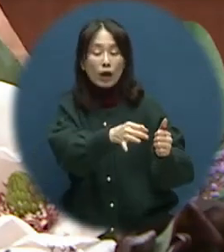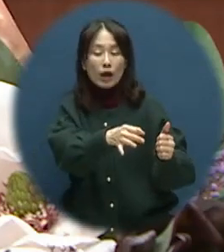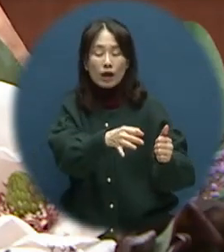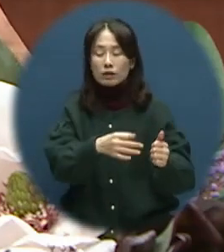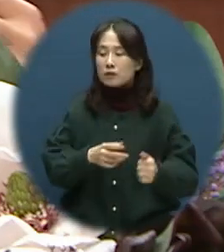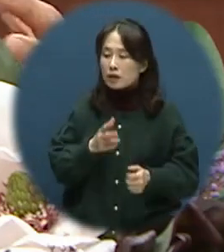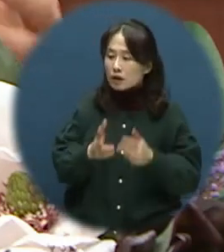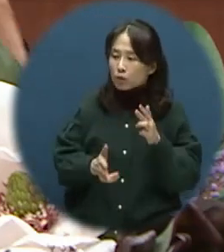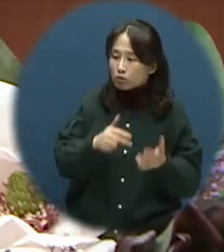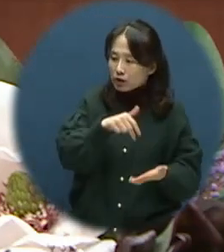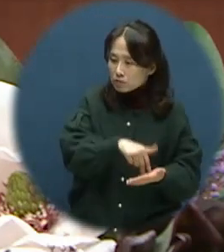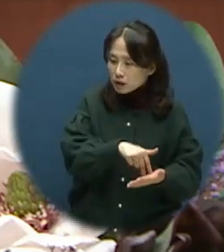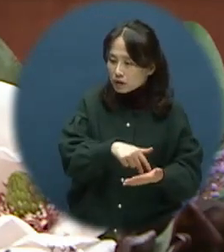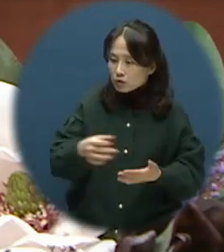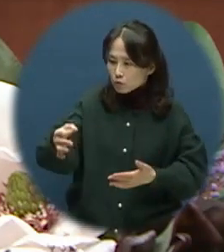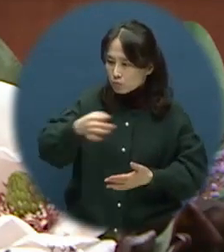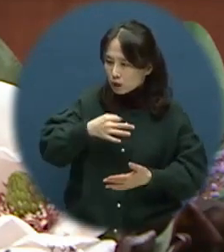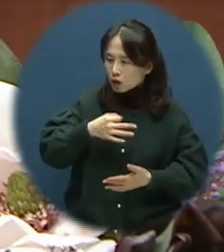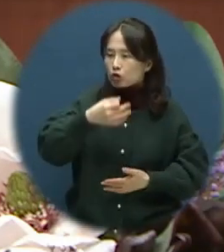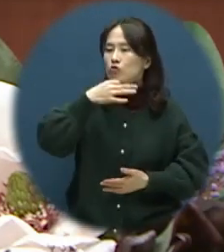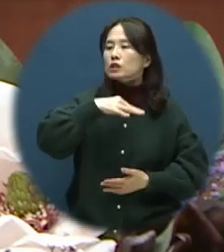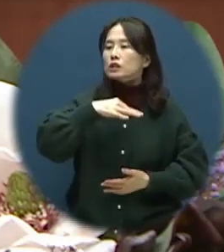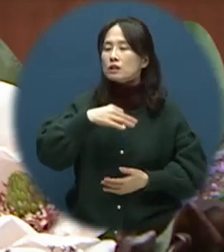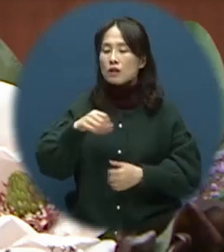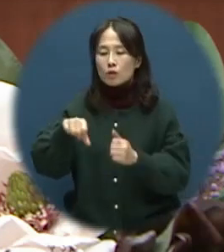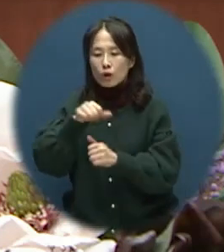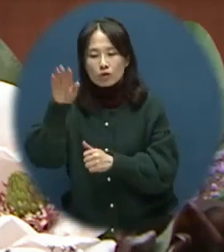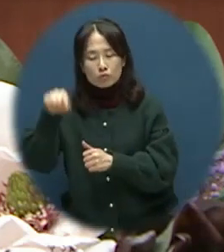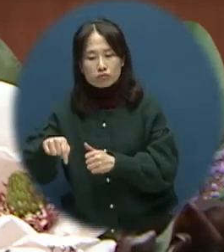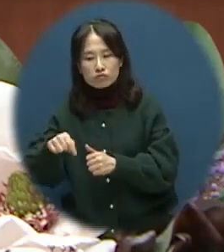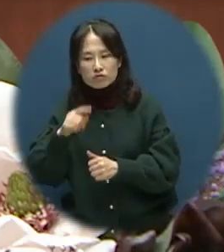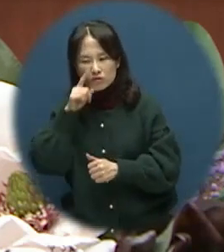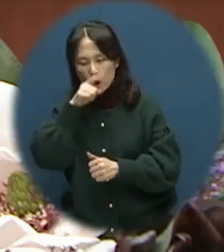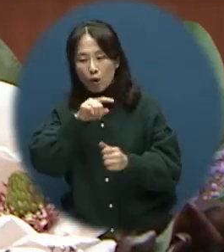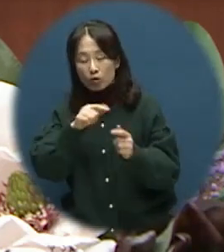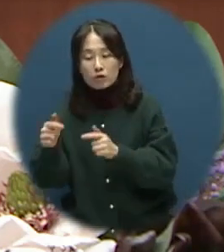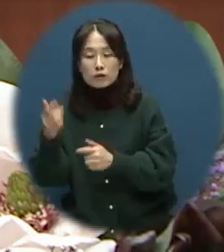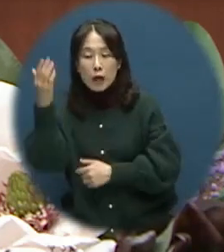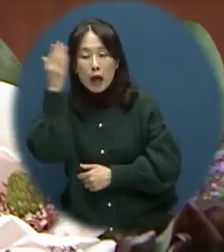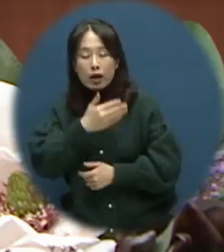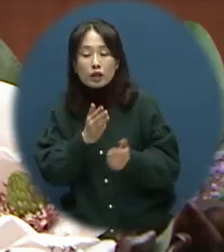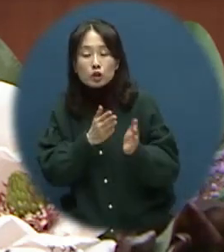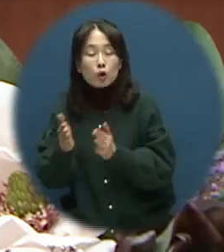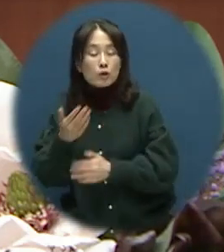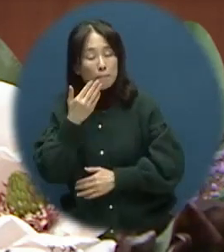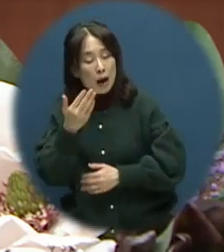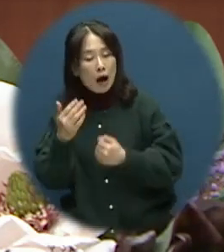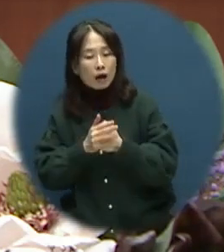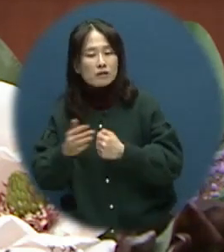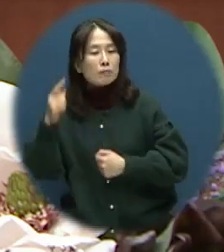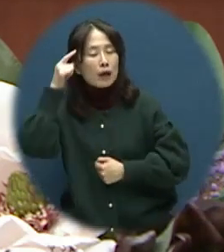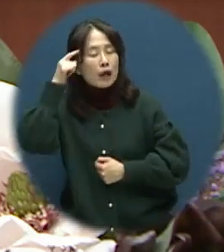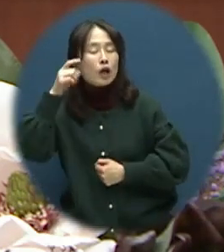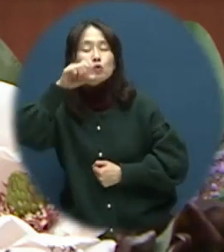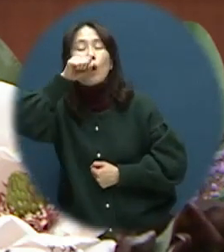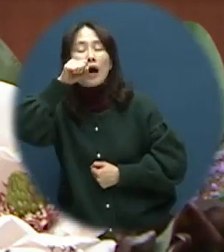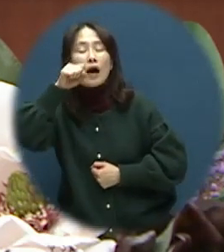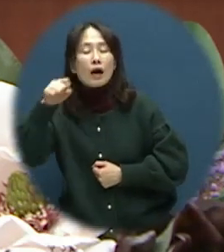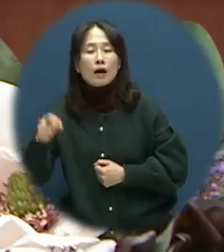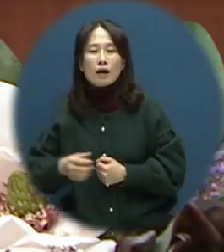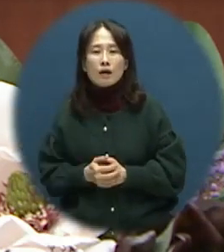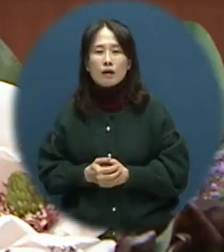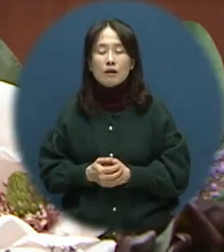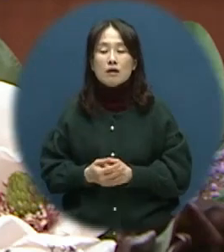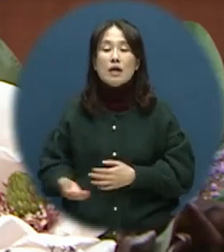시멘트 공장들은 쓰레기 처리비를 벌고 환경부는 쓰레기를 처리할 수 있고 예. 근데 그 쓰레기로 시멘트를 만들었을 때